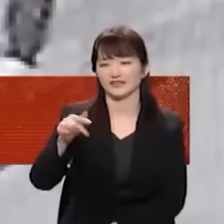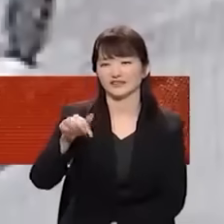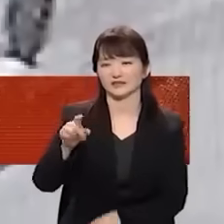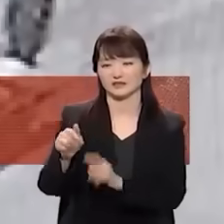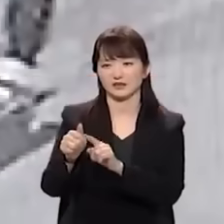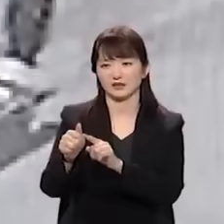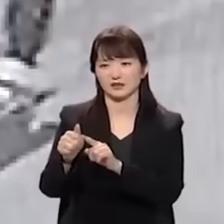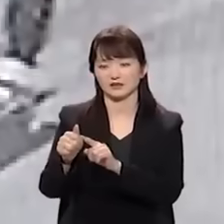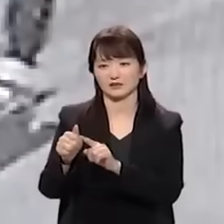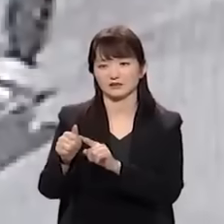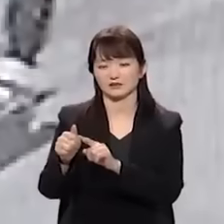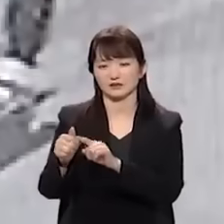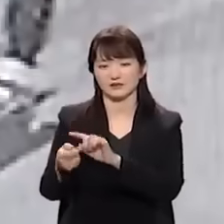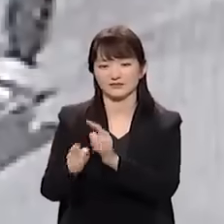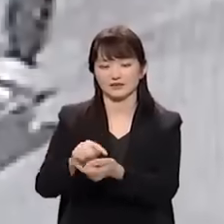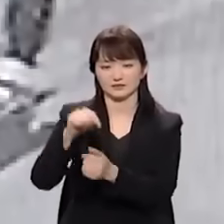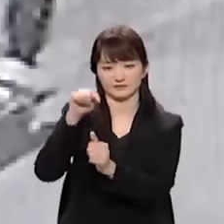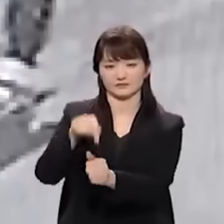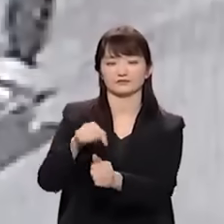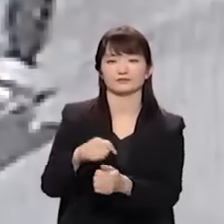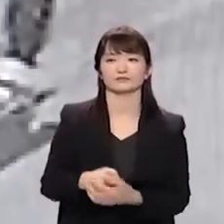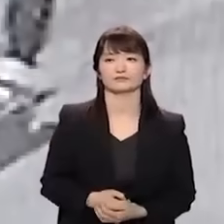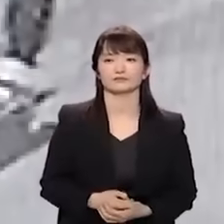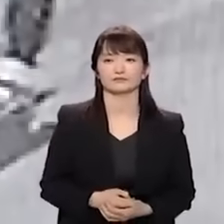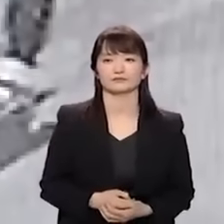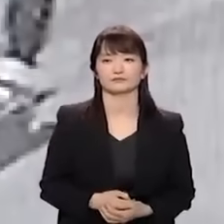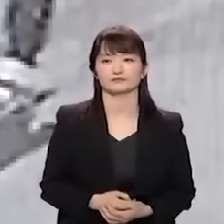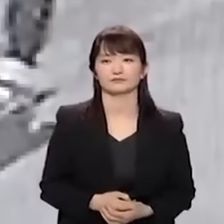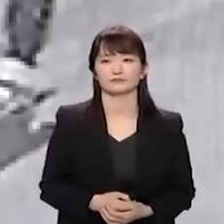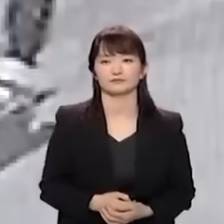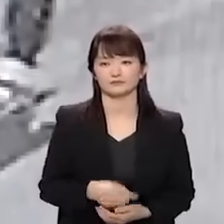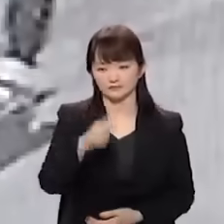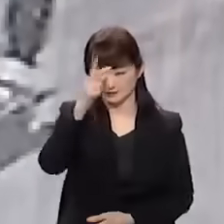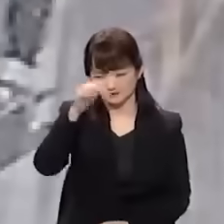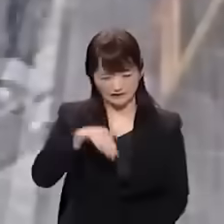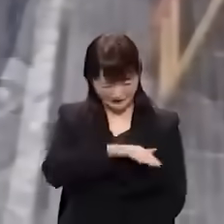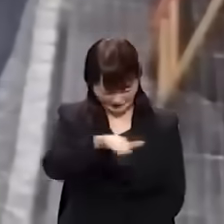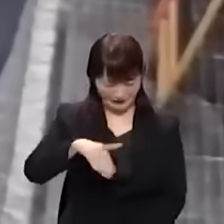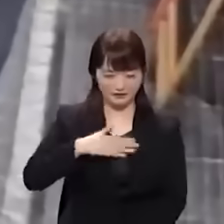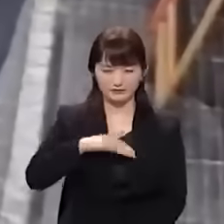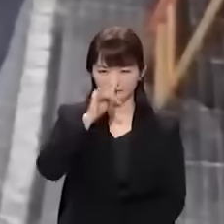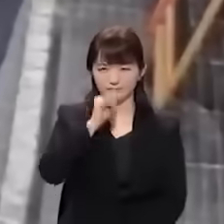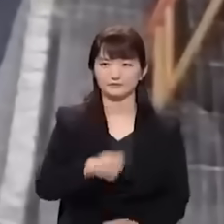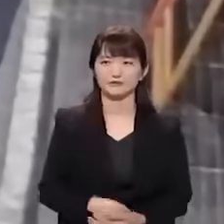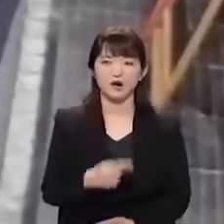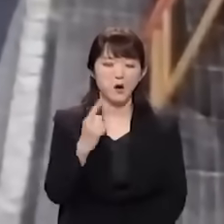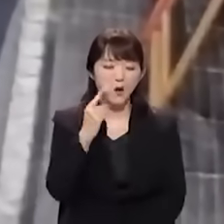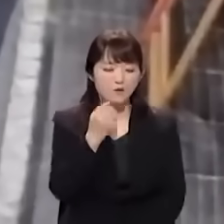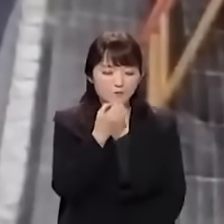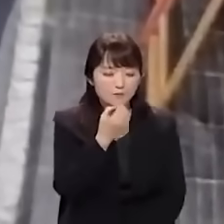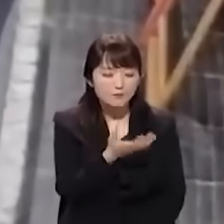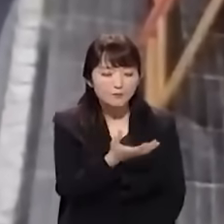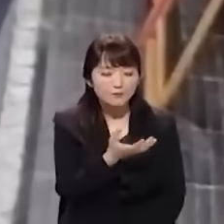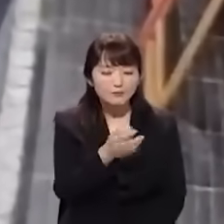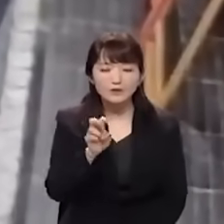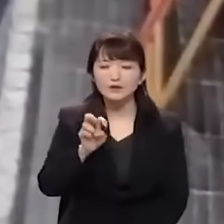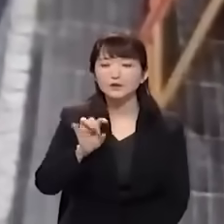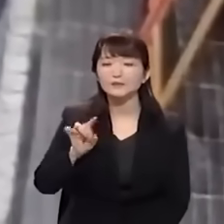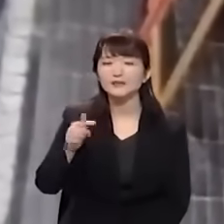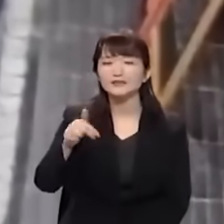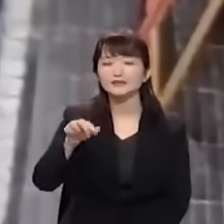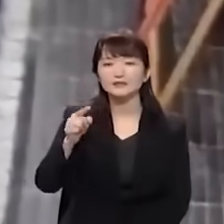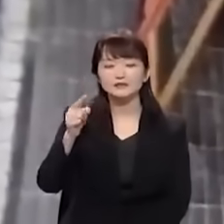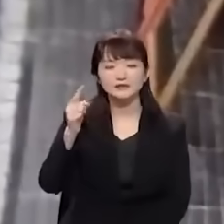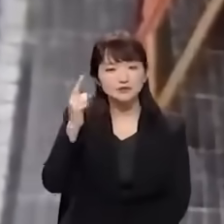이렇게 시켰다는 거예요 근데 경찰은 어떻게 보면은 다 알고 있었습니다이 허위로 자수 그 매니저 휴대